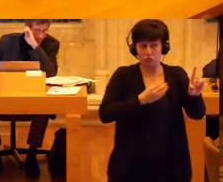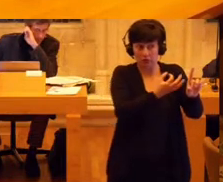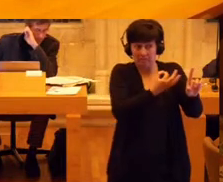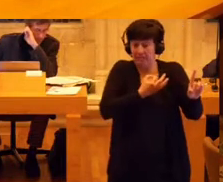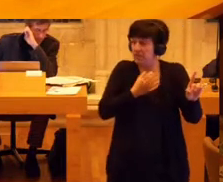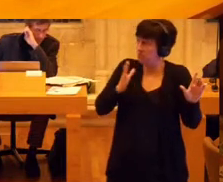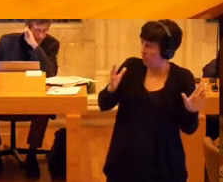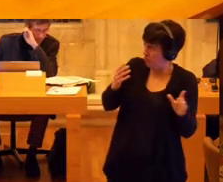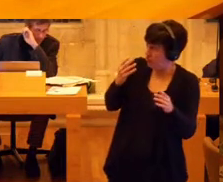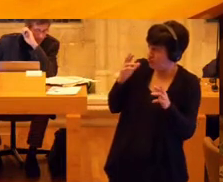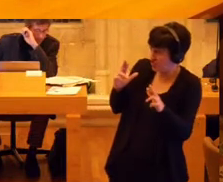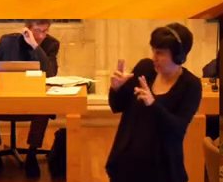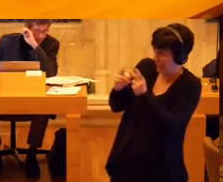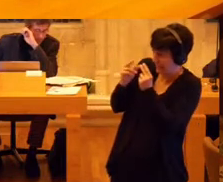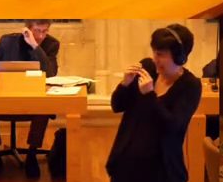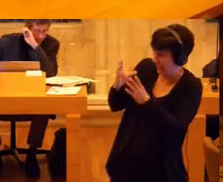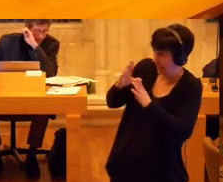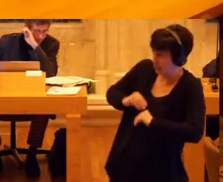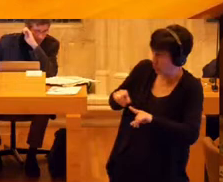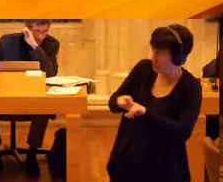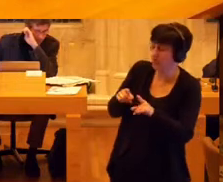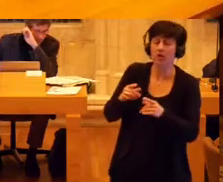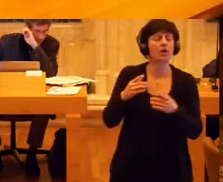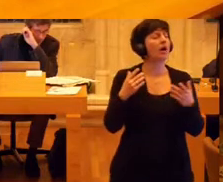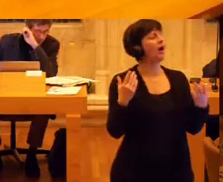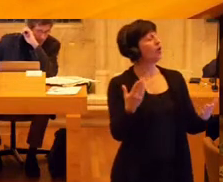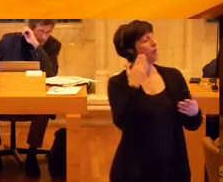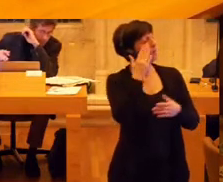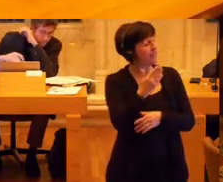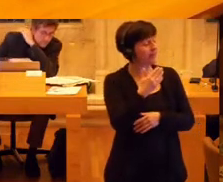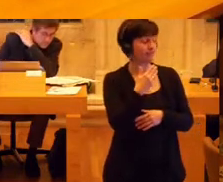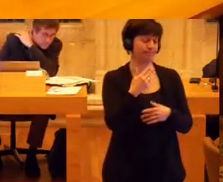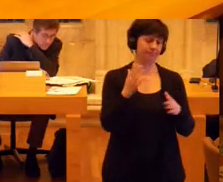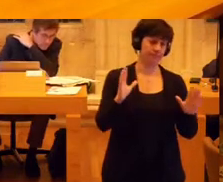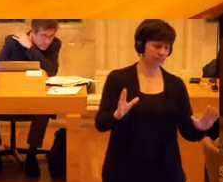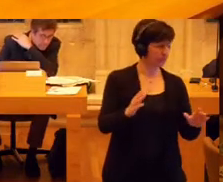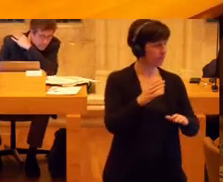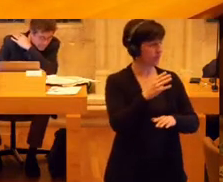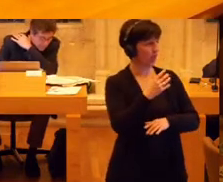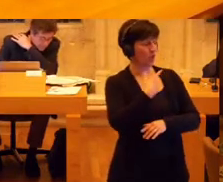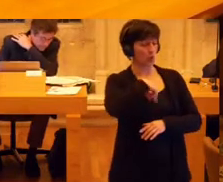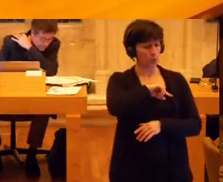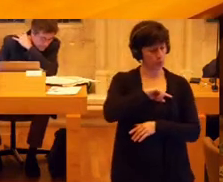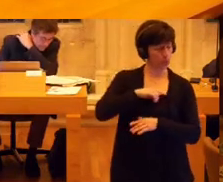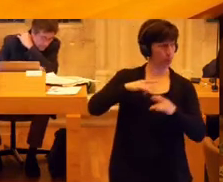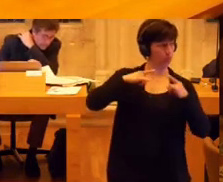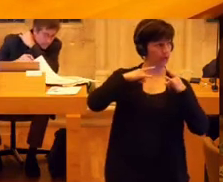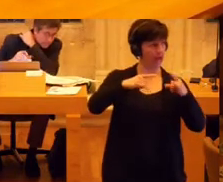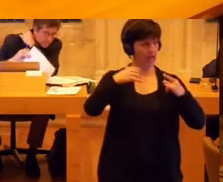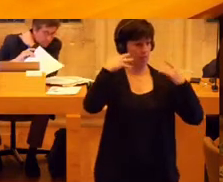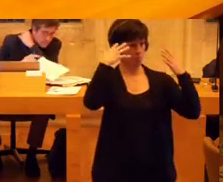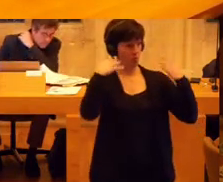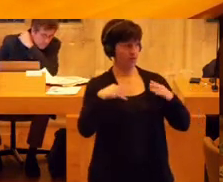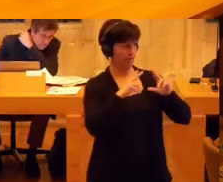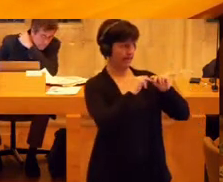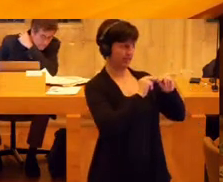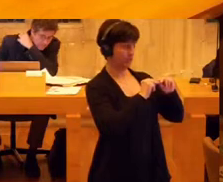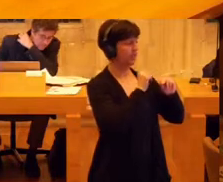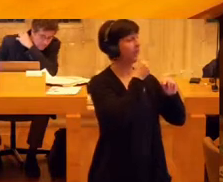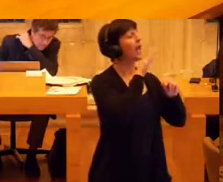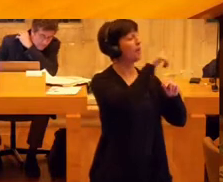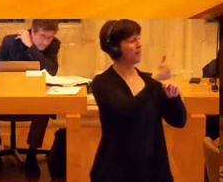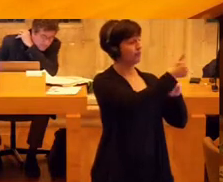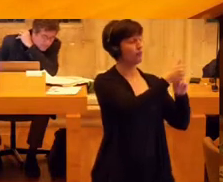Si vous, dans la veine de ce que vous aviez fait à propos de la Halle Gourmande, si vous allez expliquer aux commerçants de la Halle Molière qu'on va leur faire du commerce à côté pour les tuer, c'est sûr